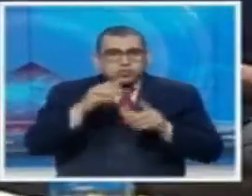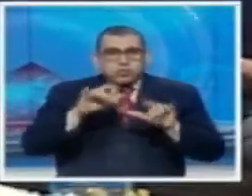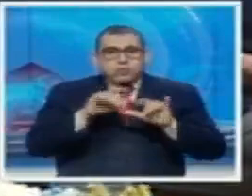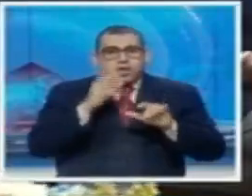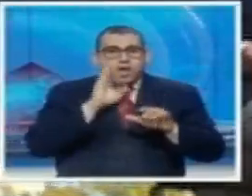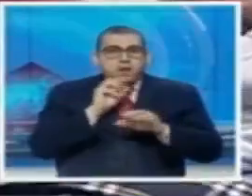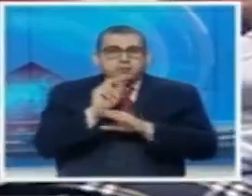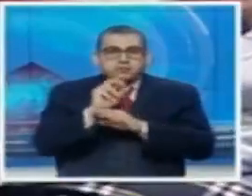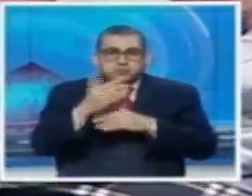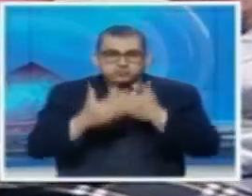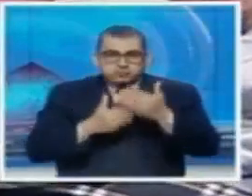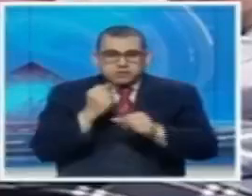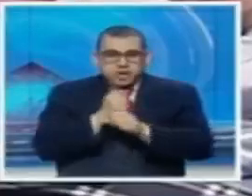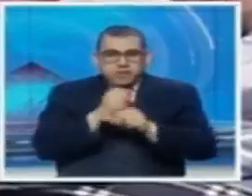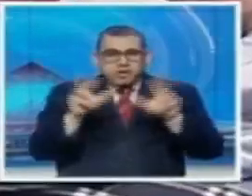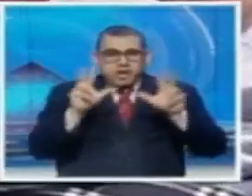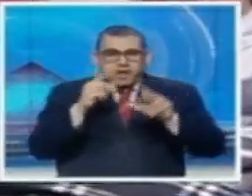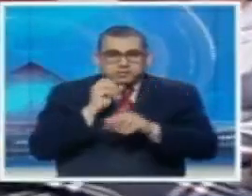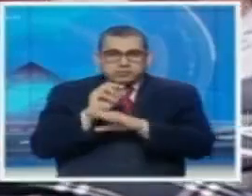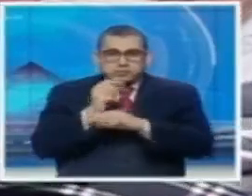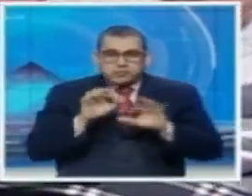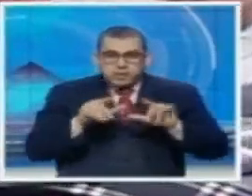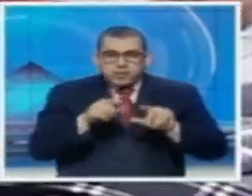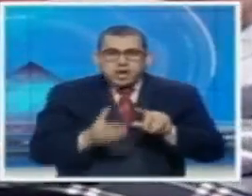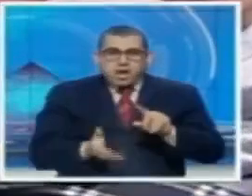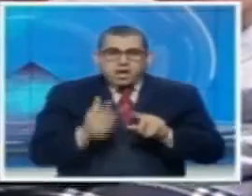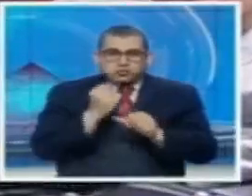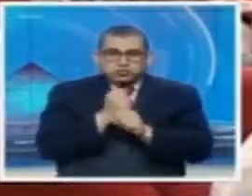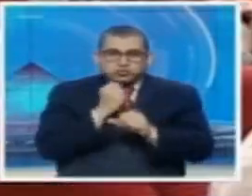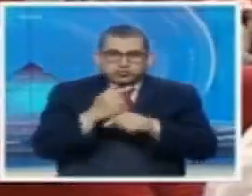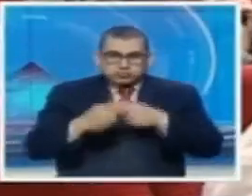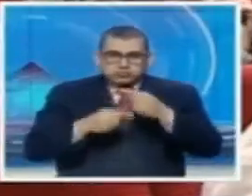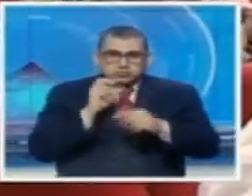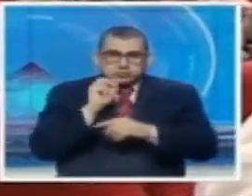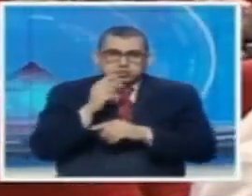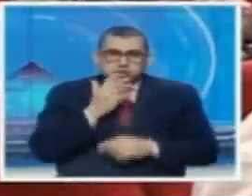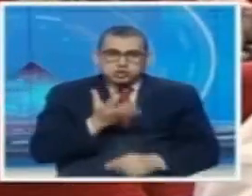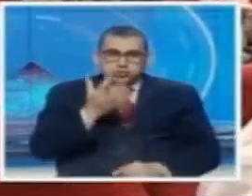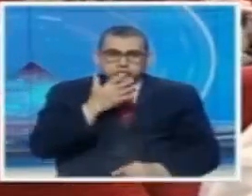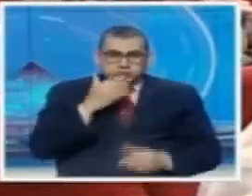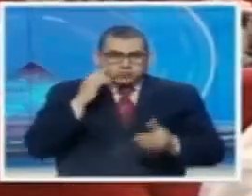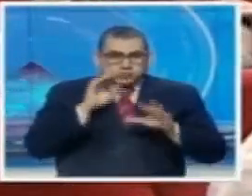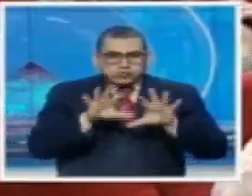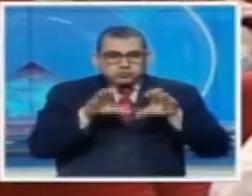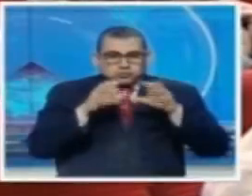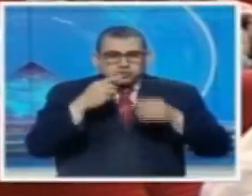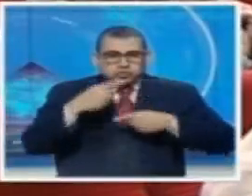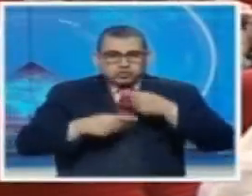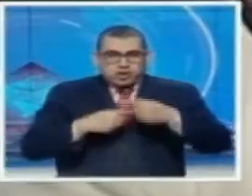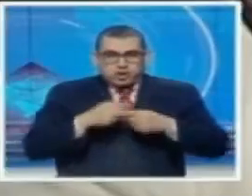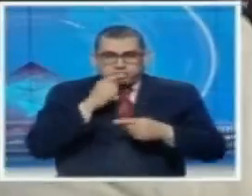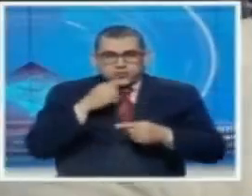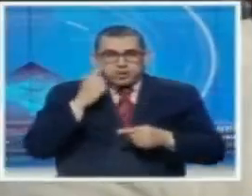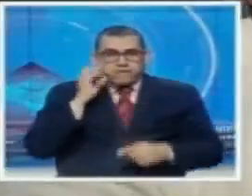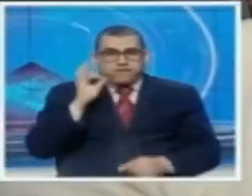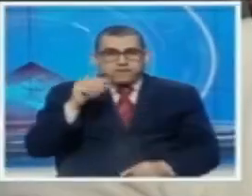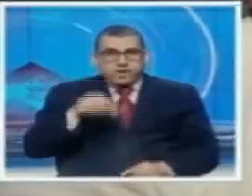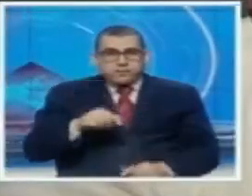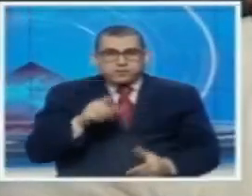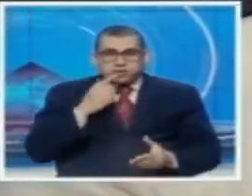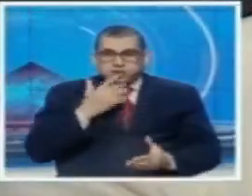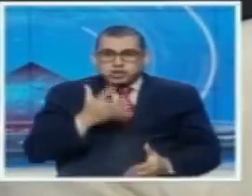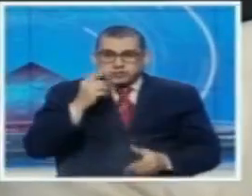الاصطناعي ودور وسائل الإعلام والاتصالات الرقمية في تعليم الكبار والتعلم مدى الحياة. المفهوم بتاع تعليم